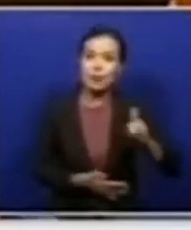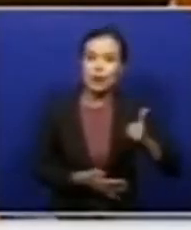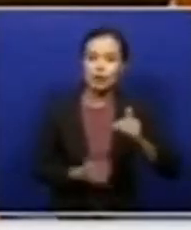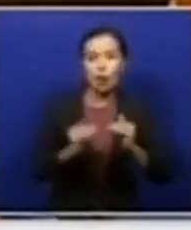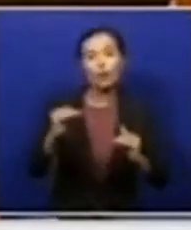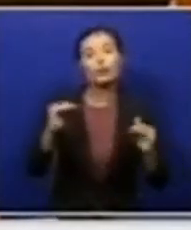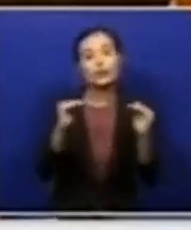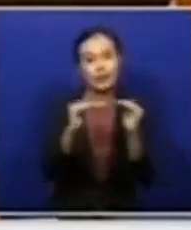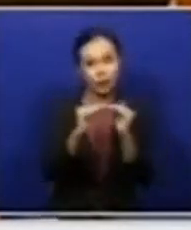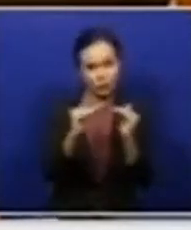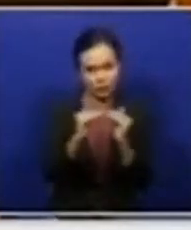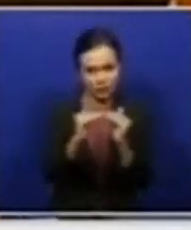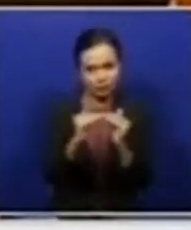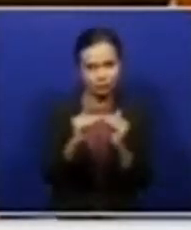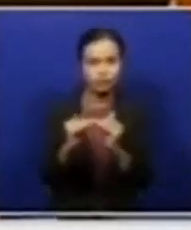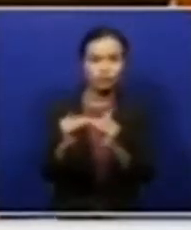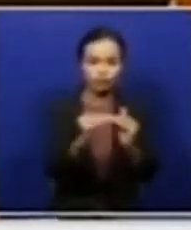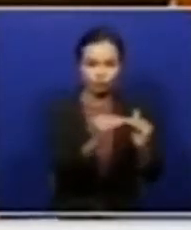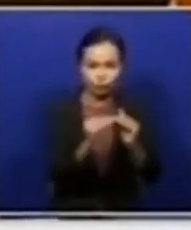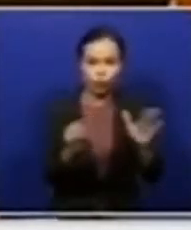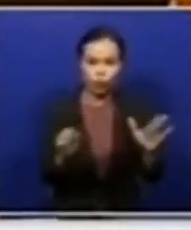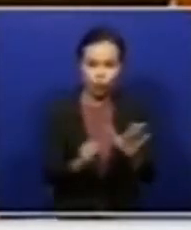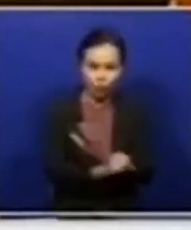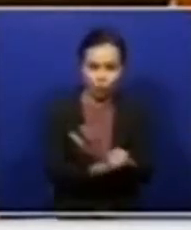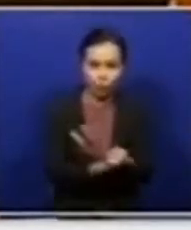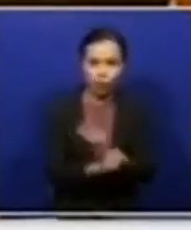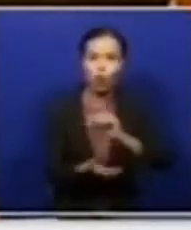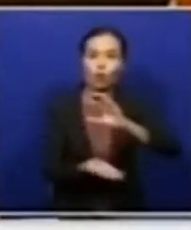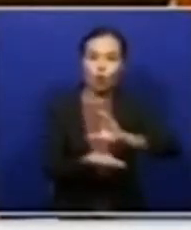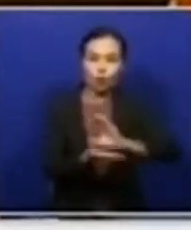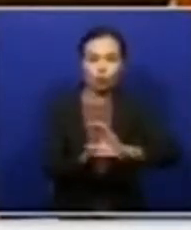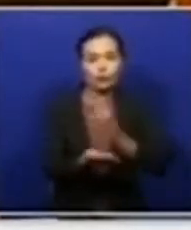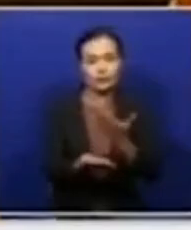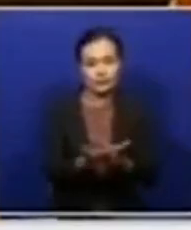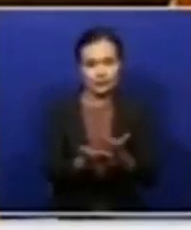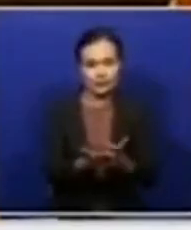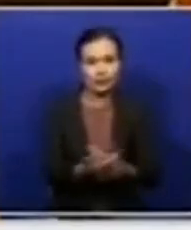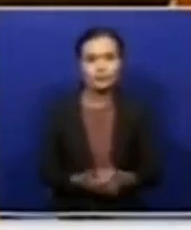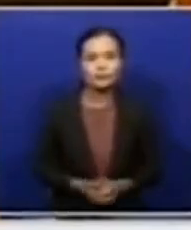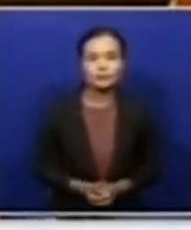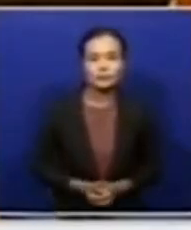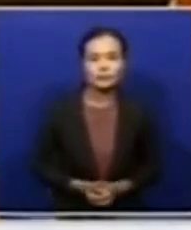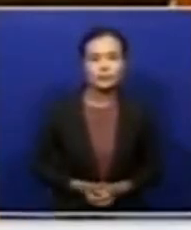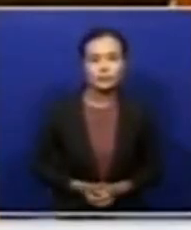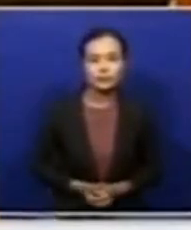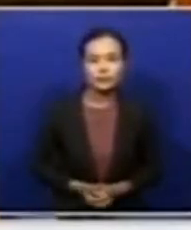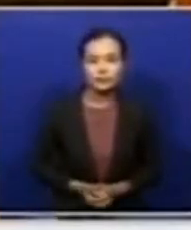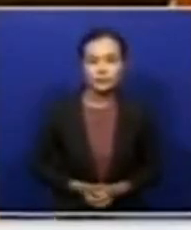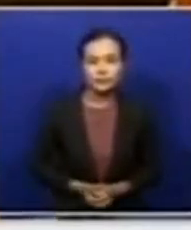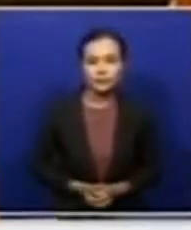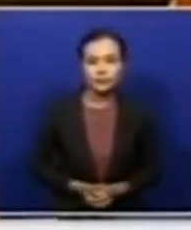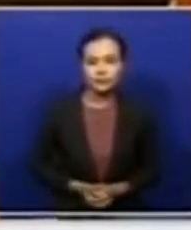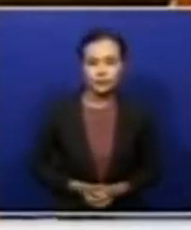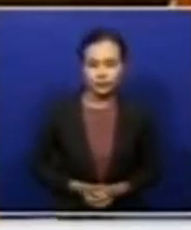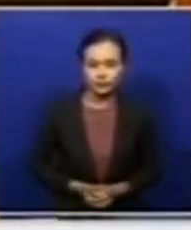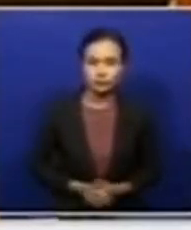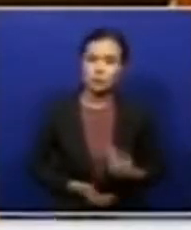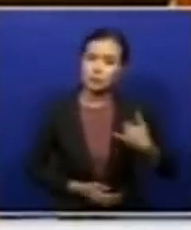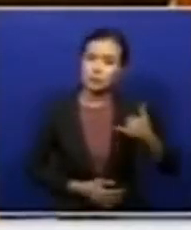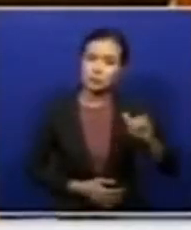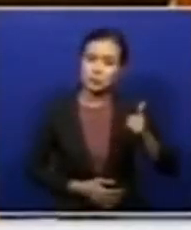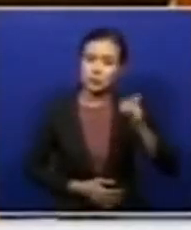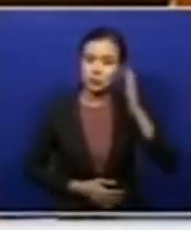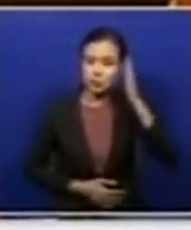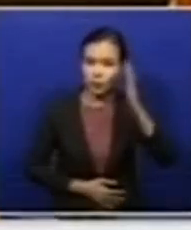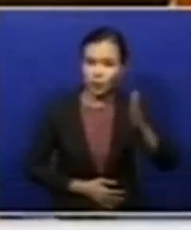มกันความทั่วหน้าความเสมอภาคของกองทุนนะครับแล้วก็ไม่แน่นะครับวันหนึ่งแล้วถ้า